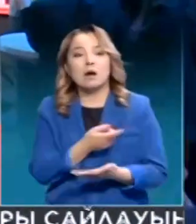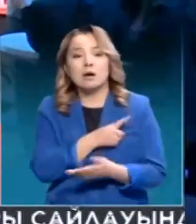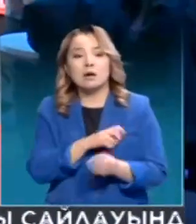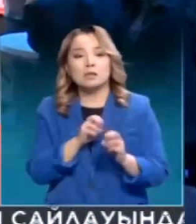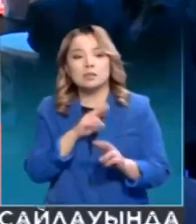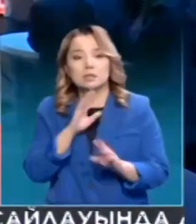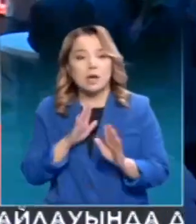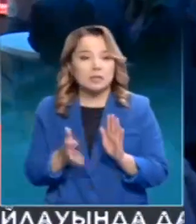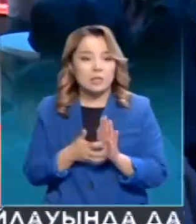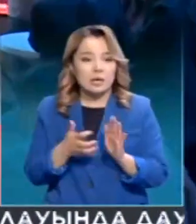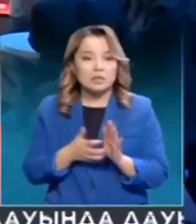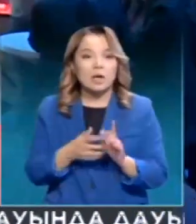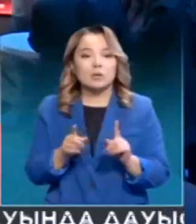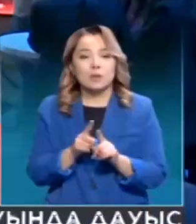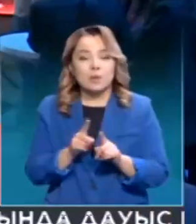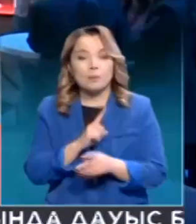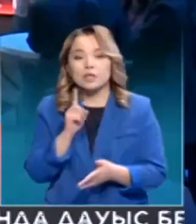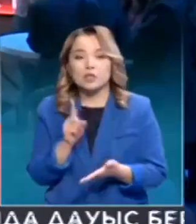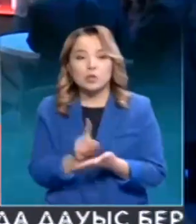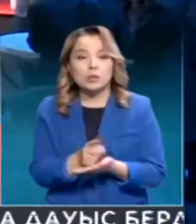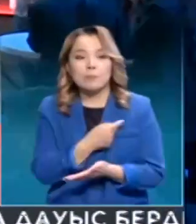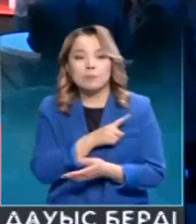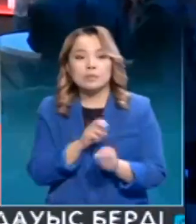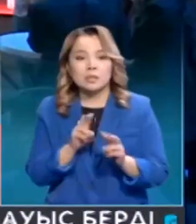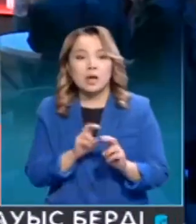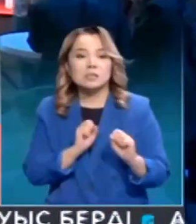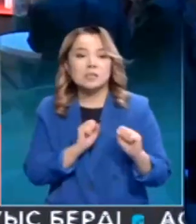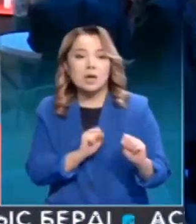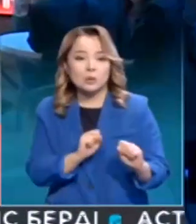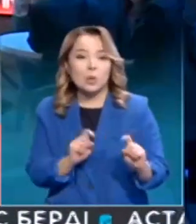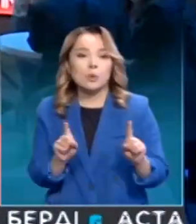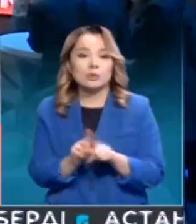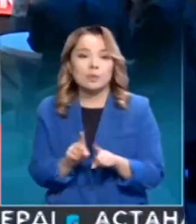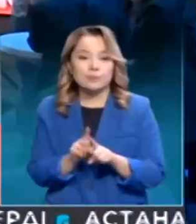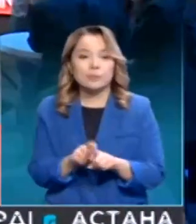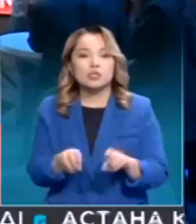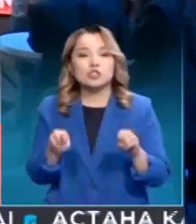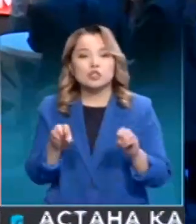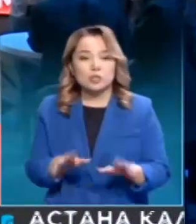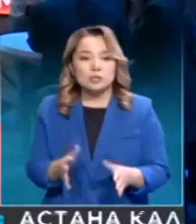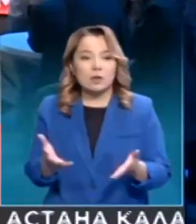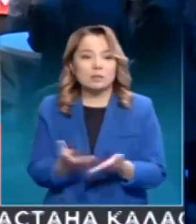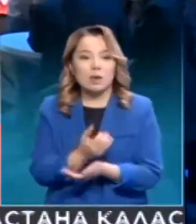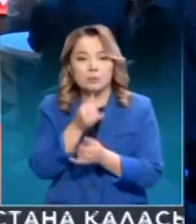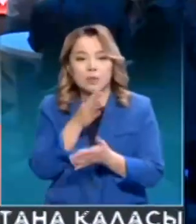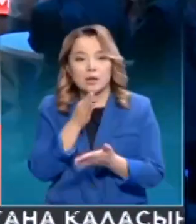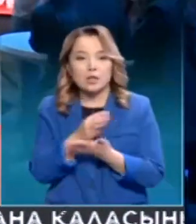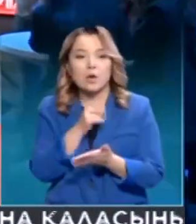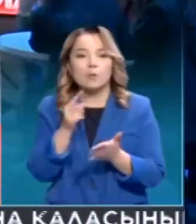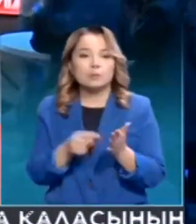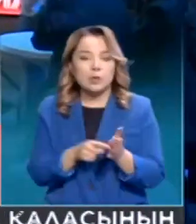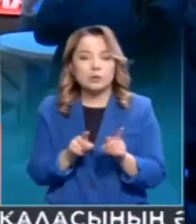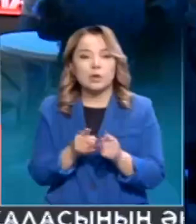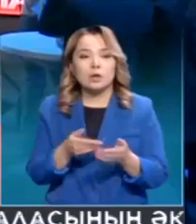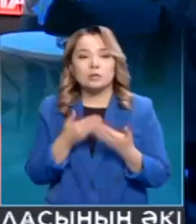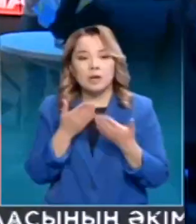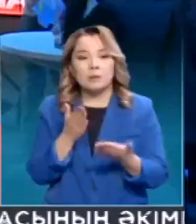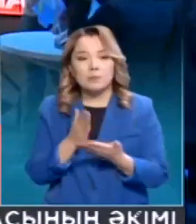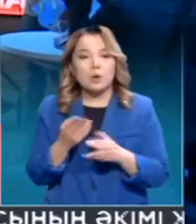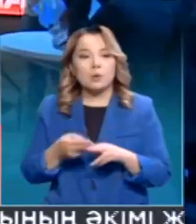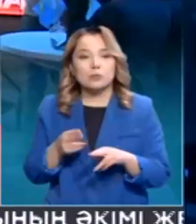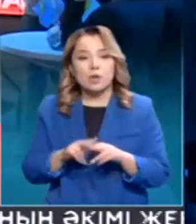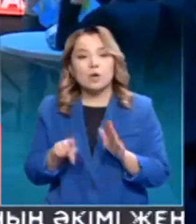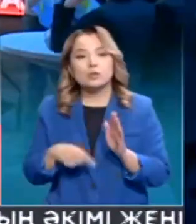жетіспеушілігі, дәрігерлердің тапшылығы және міндетті медициналық сақтандыру қорындағы шешімін таппай келеді. келе жатқан мәселелерді көтерді. Ал дәл